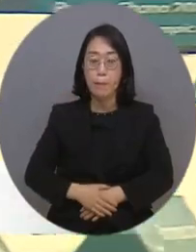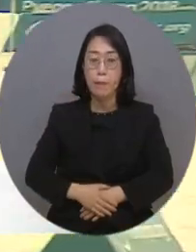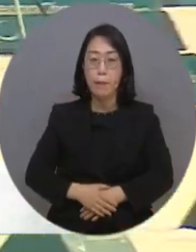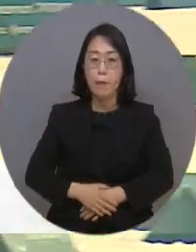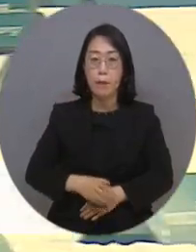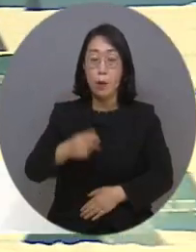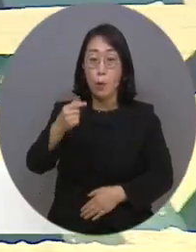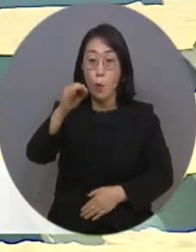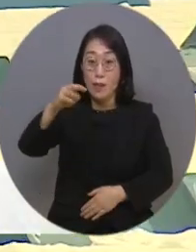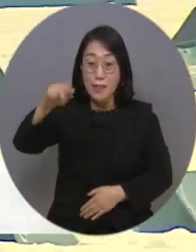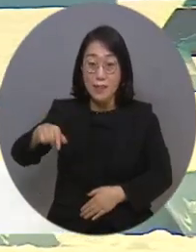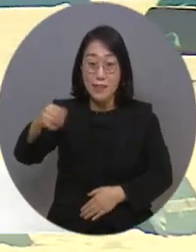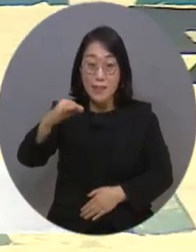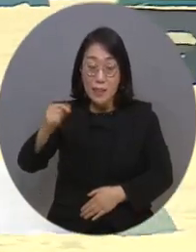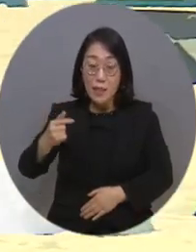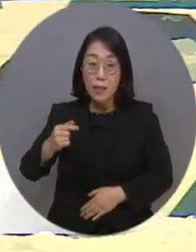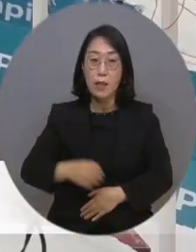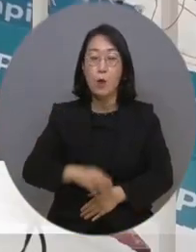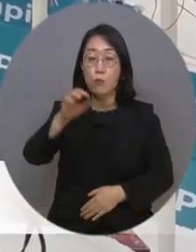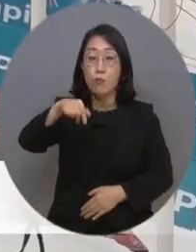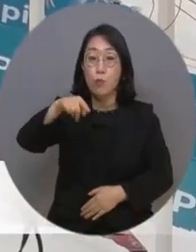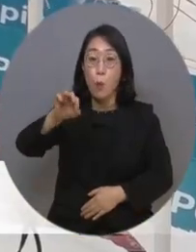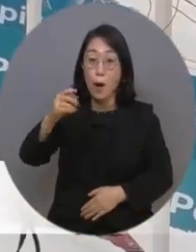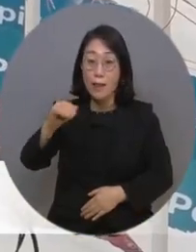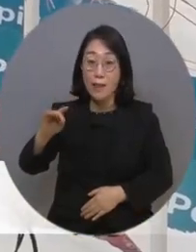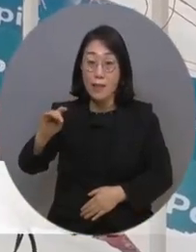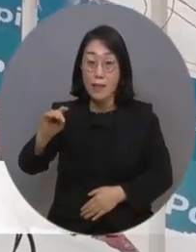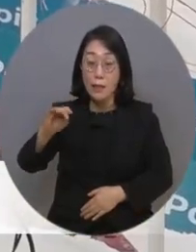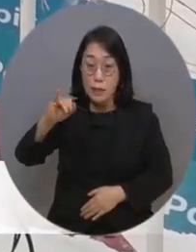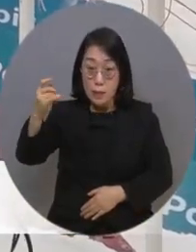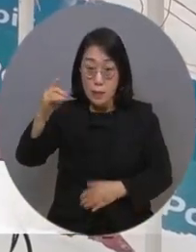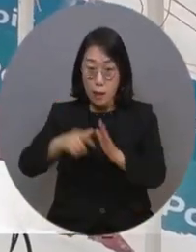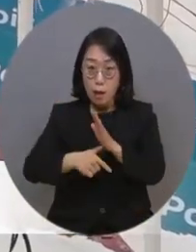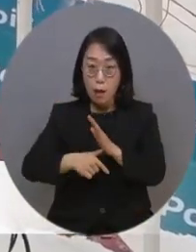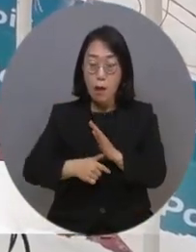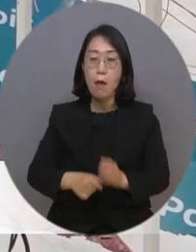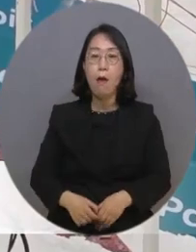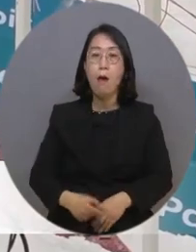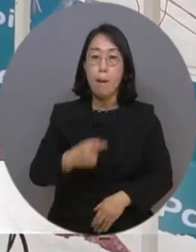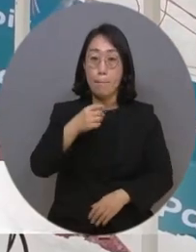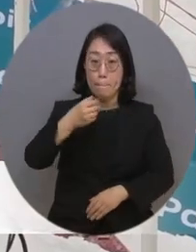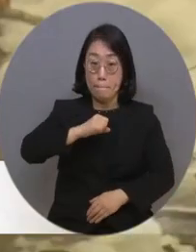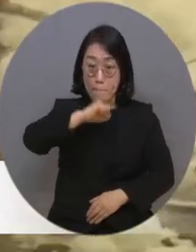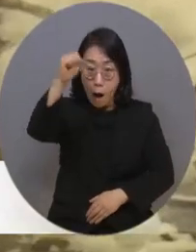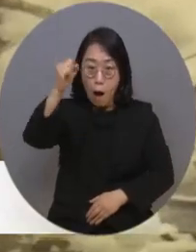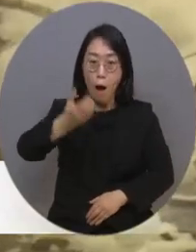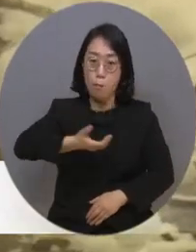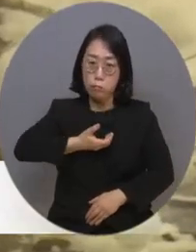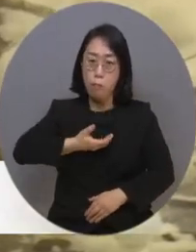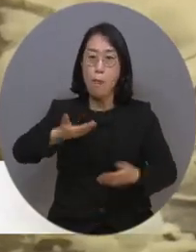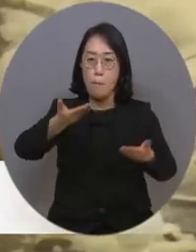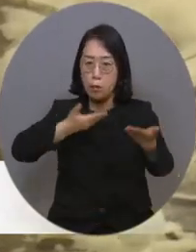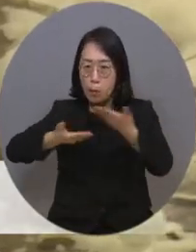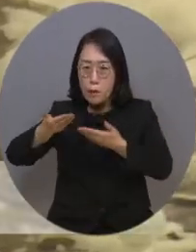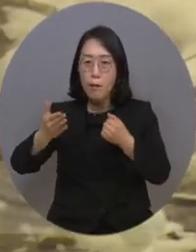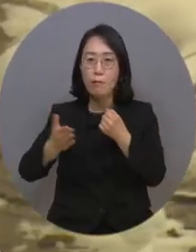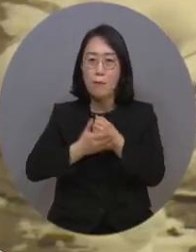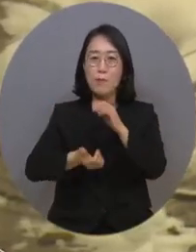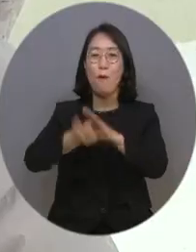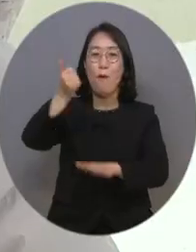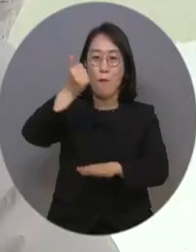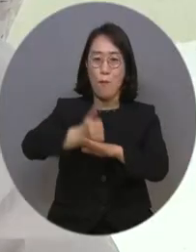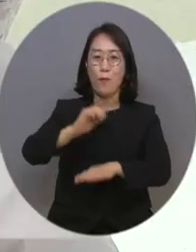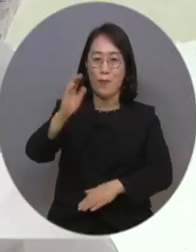파란오딕스 킥 부업카티 월드컵 대회에서는 은메달 2개 동메달 두 개다 내며 성공적인 결과를 얻어내기도